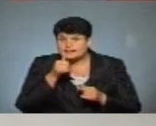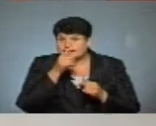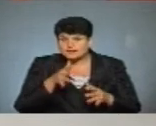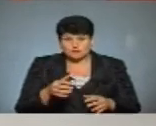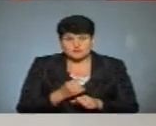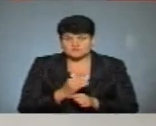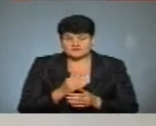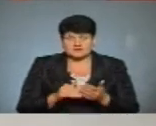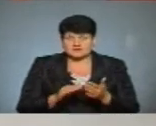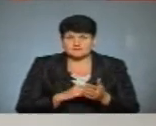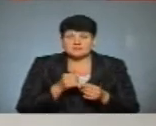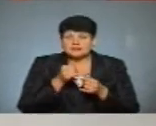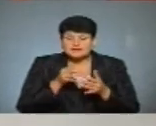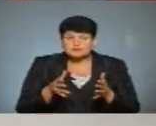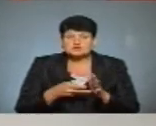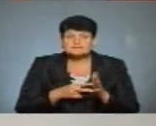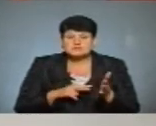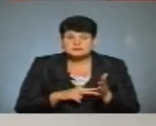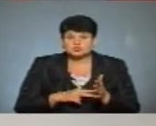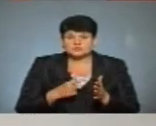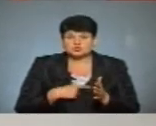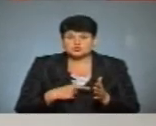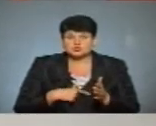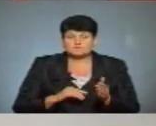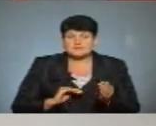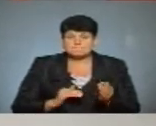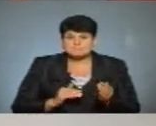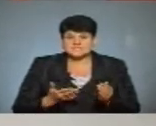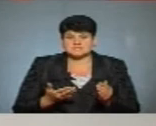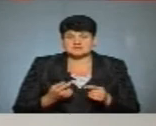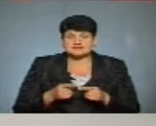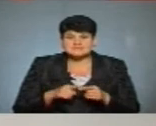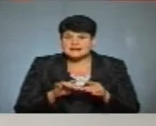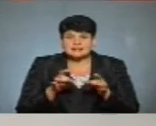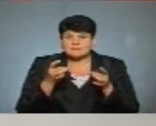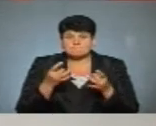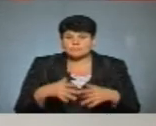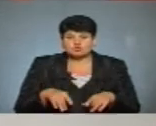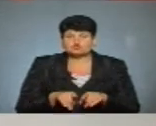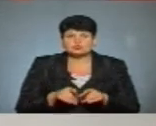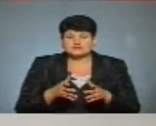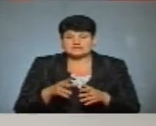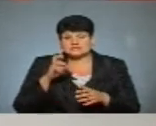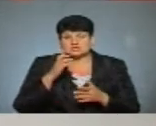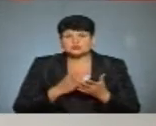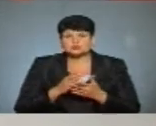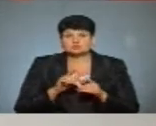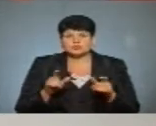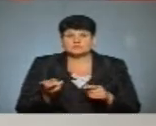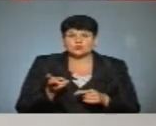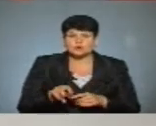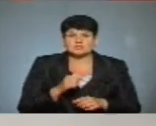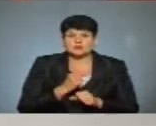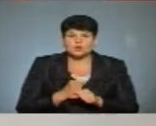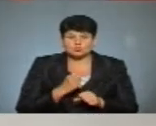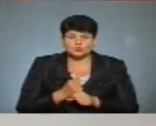працювати. Тому що ми не можемо спланувати собі бізнес. Це не просто так, от державні службовці, вони виходять на